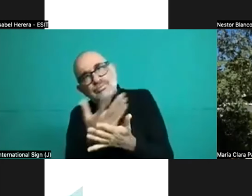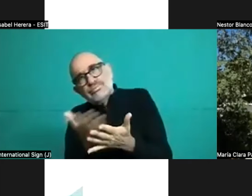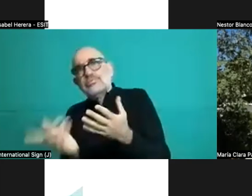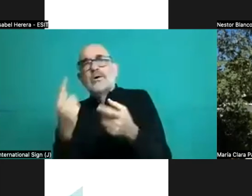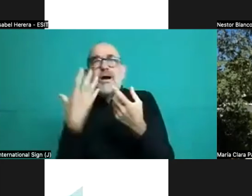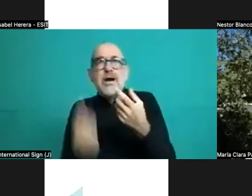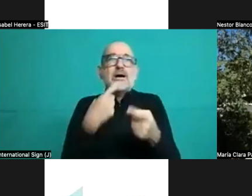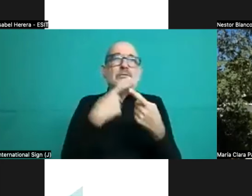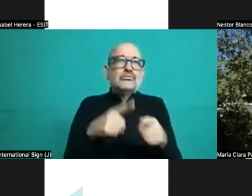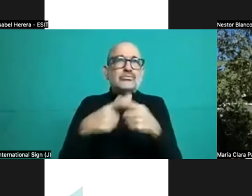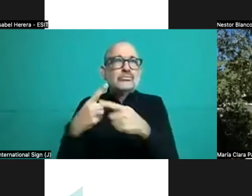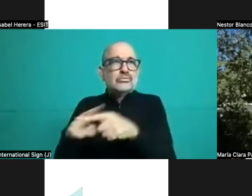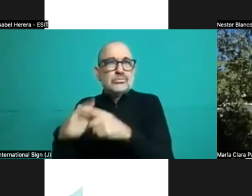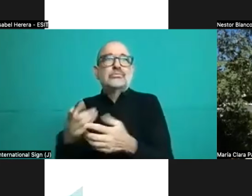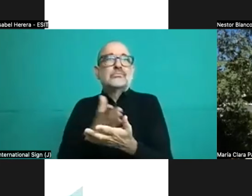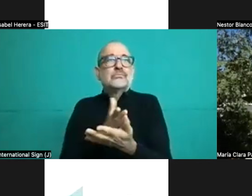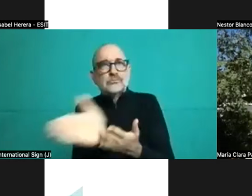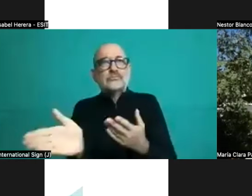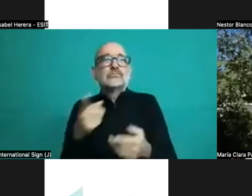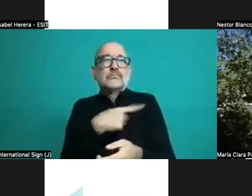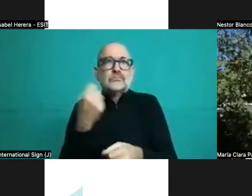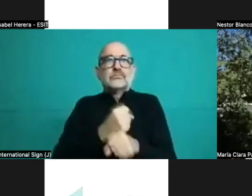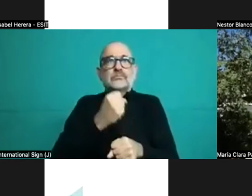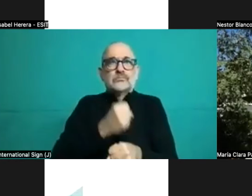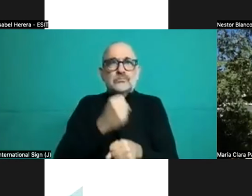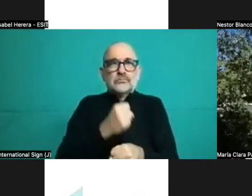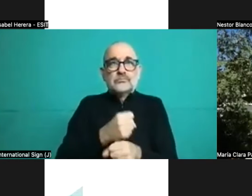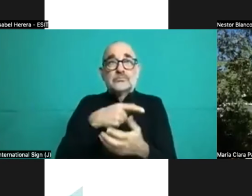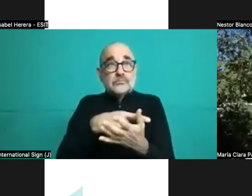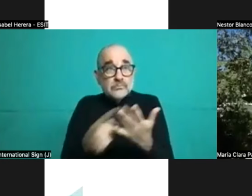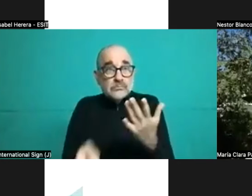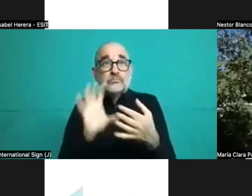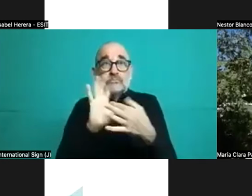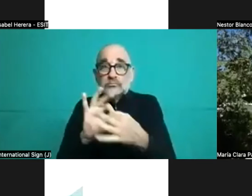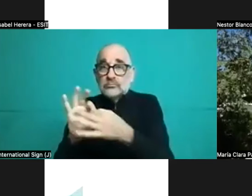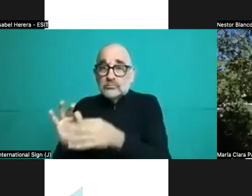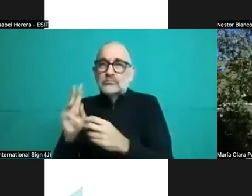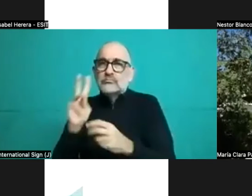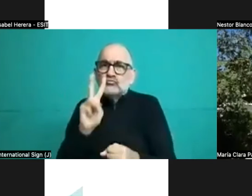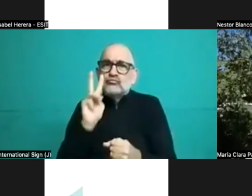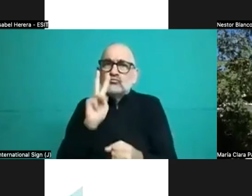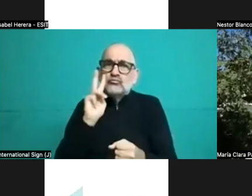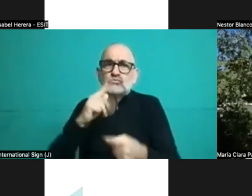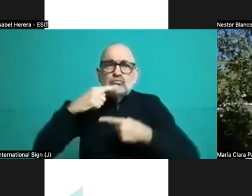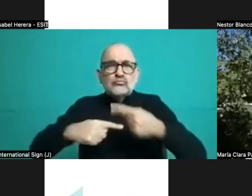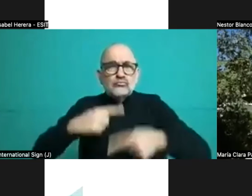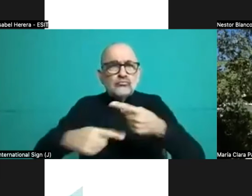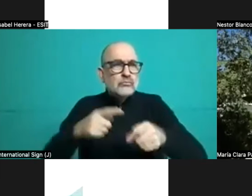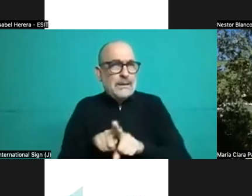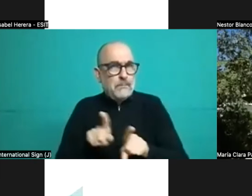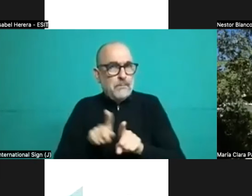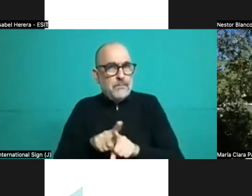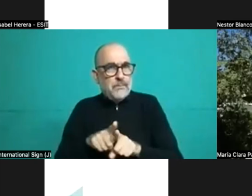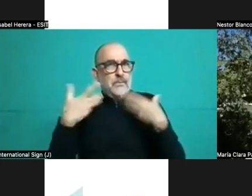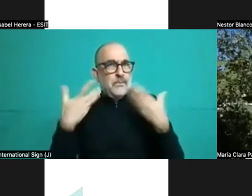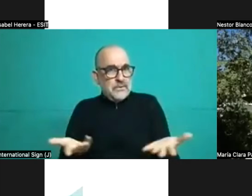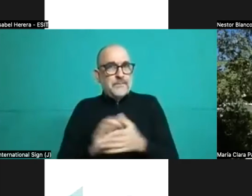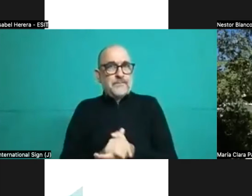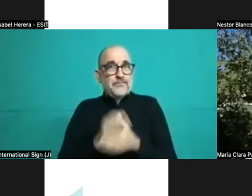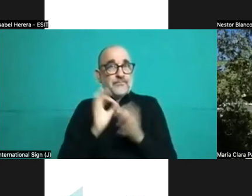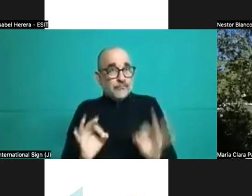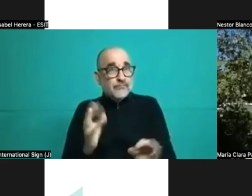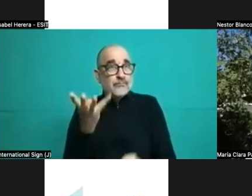Il faut faire un suivi à toutes les activités. Malheureusement, le son n'était pas très bon. Merci beaucoup.